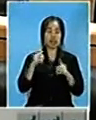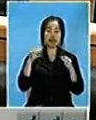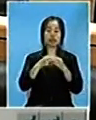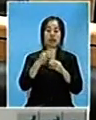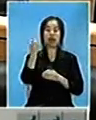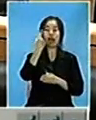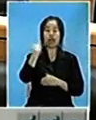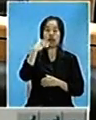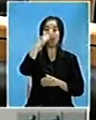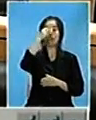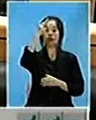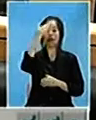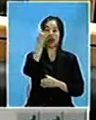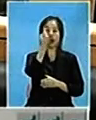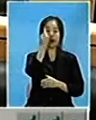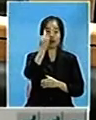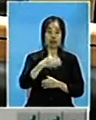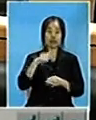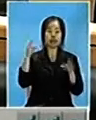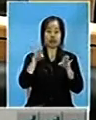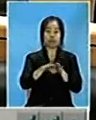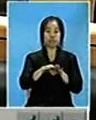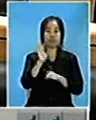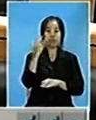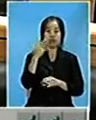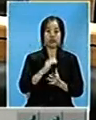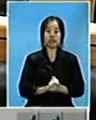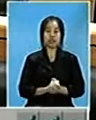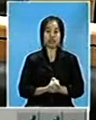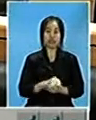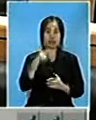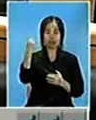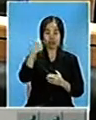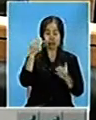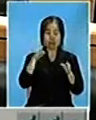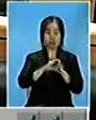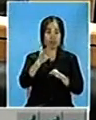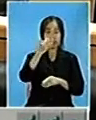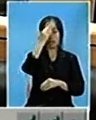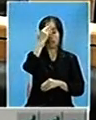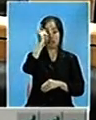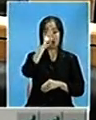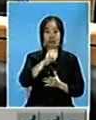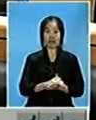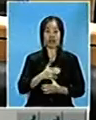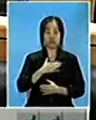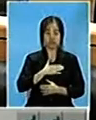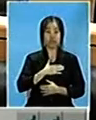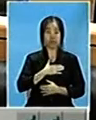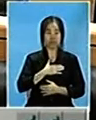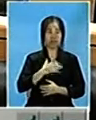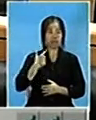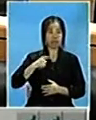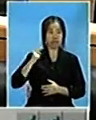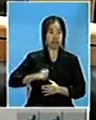ที่ถูกฟ้องและก็ไม่ถูกยุบที่ไม่ถูกยุบนี่ผมบอกซะเลยท่านประธานครับผมได้ว่าความในศาล